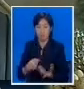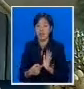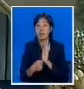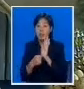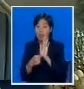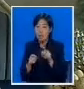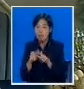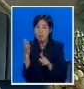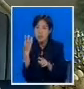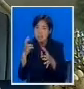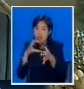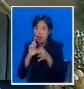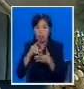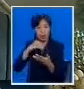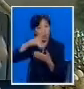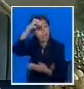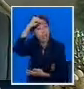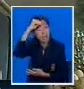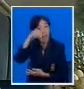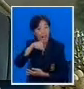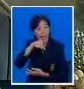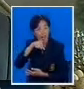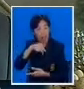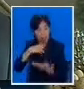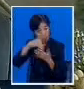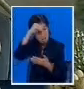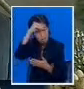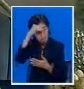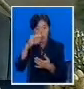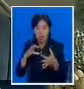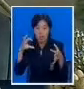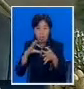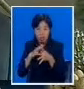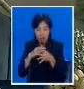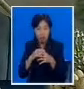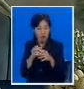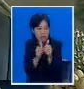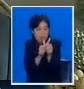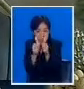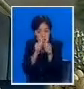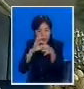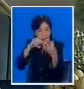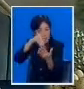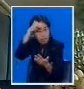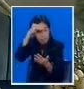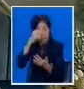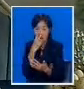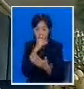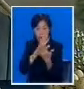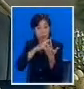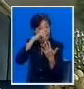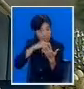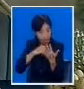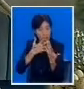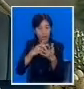นิดนึงแล้วเช่นเรื่องการศึกษา ครับ เขาจัดอันดับการความสามารถการแข่งขันที่ไรเนี่ยเรื่องของระบบการศึกษาเรื่องของ